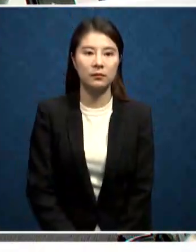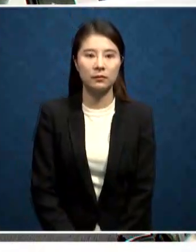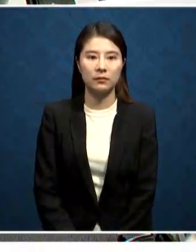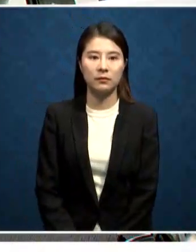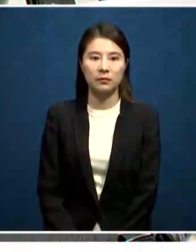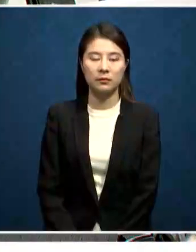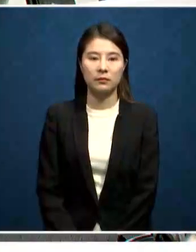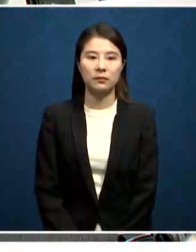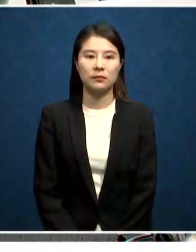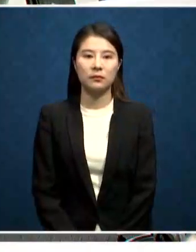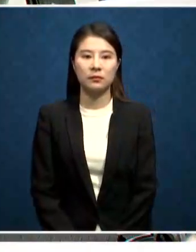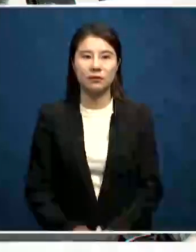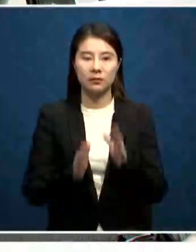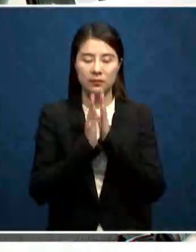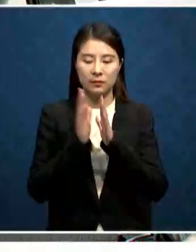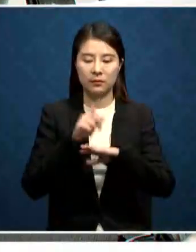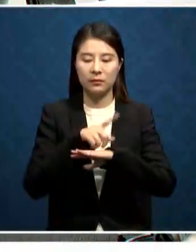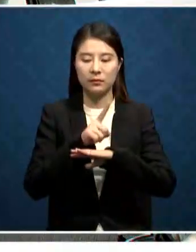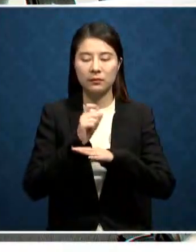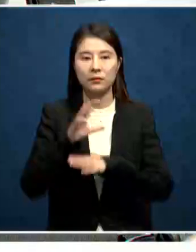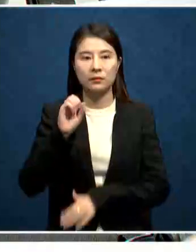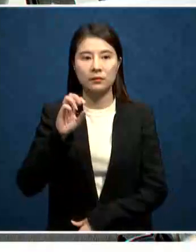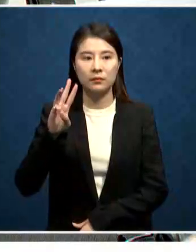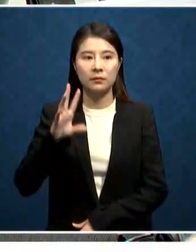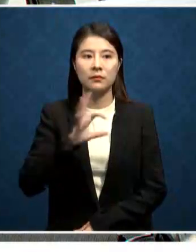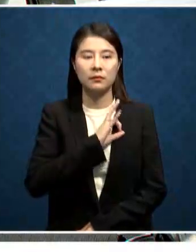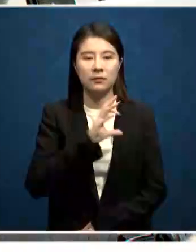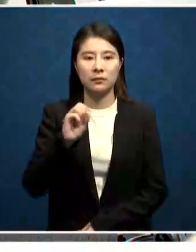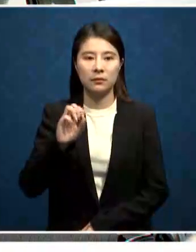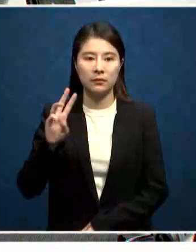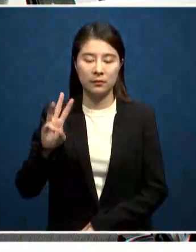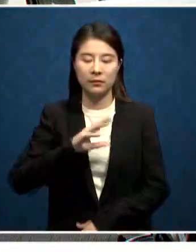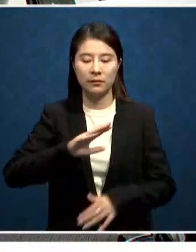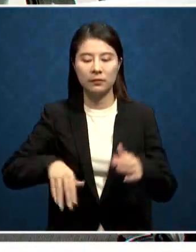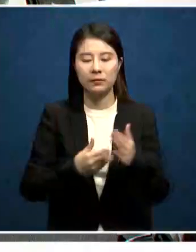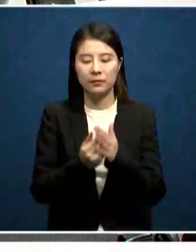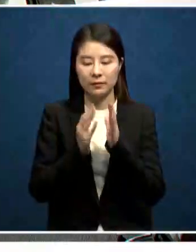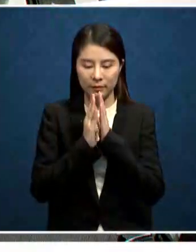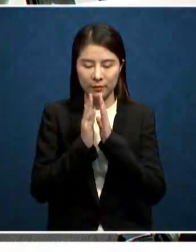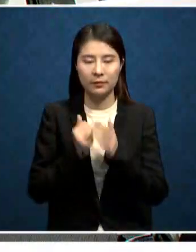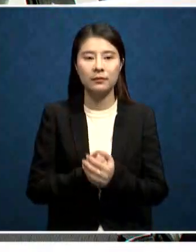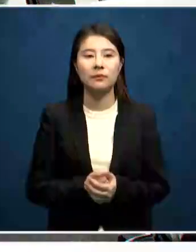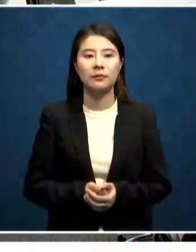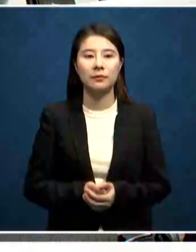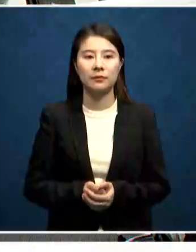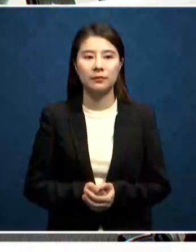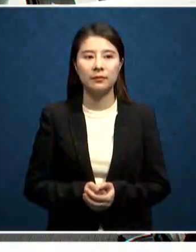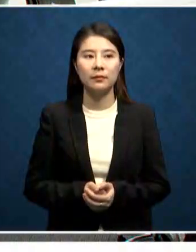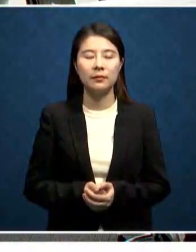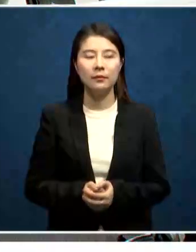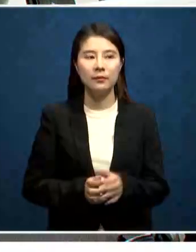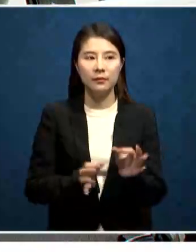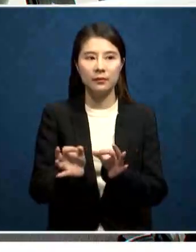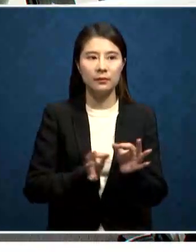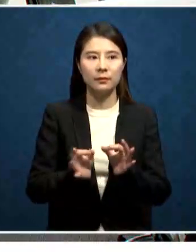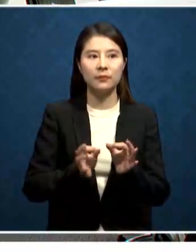กราบเรียนท่านประธานวุฒิสภาค่ะและเรียนท่านสมาชิกวุฒิสภาทุกท่านค่ะอ่าขออนุญาตเรียนข้อมูลเพิ่มเติมนะ